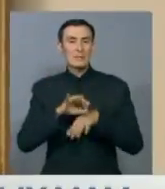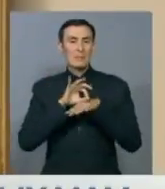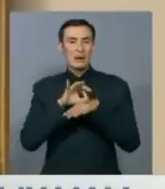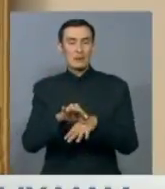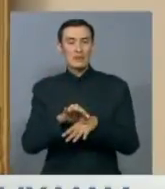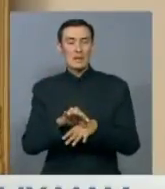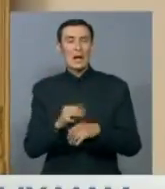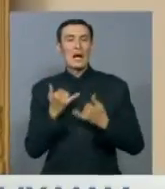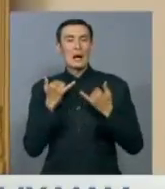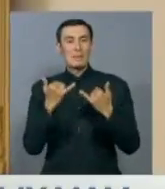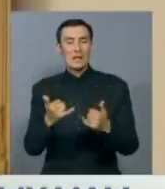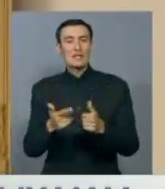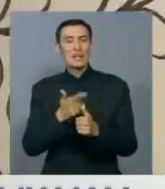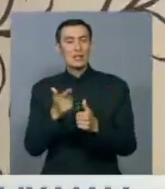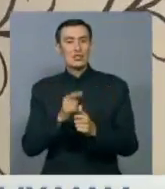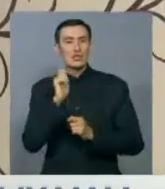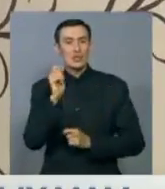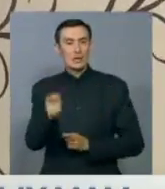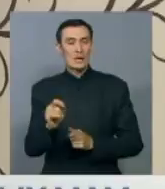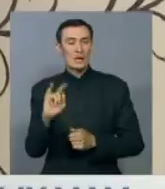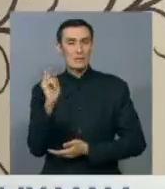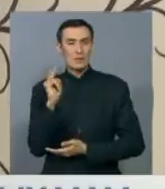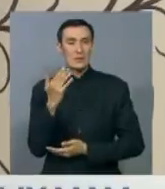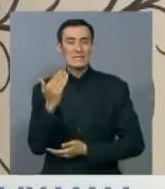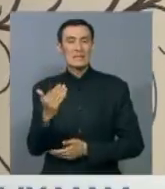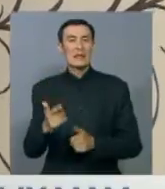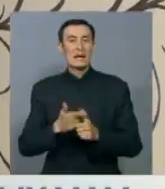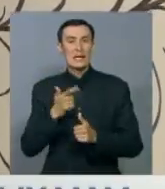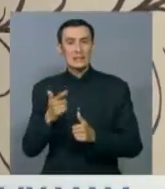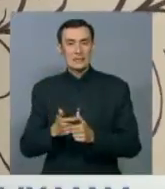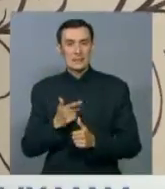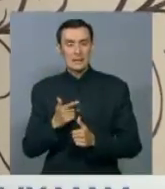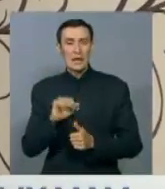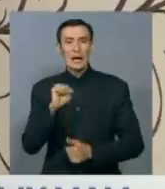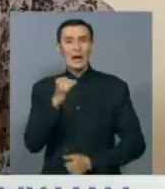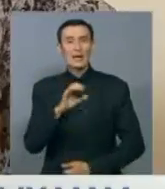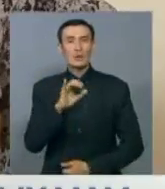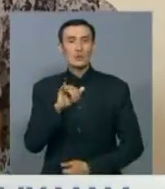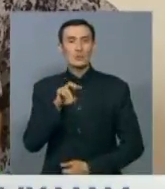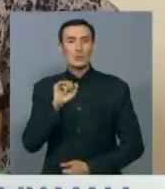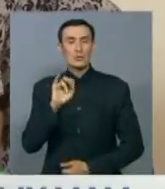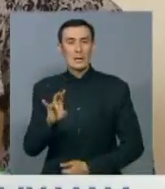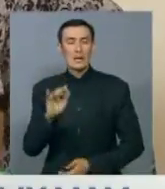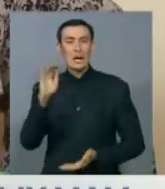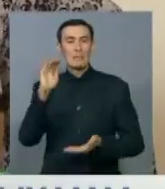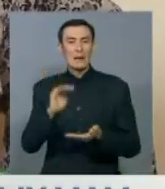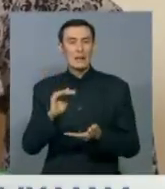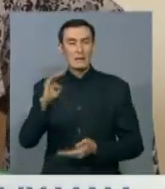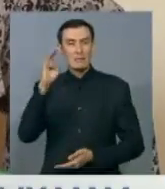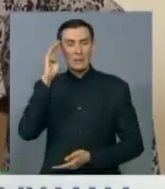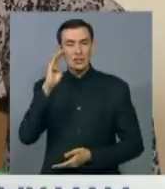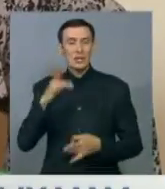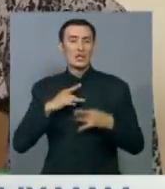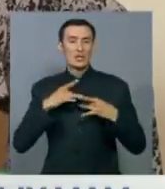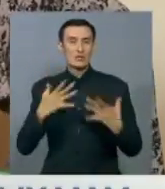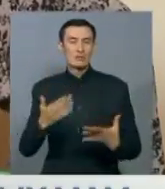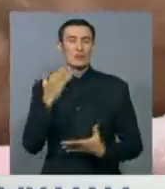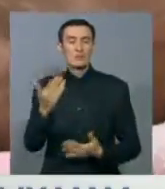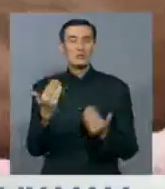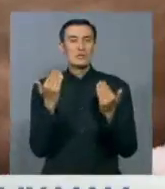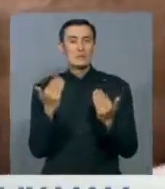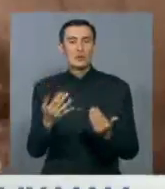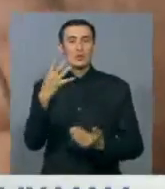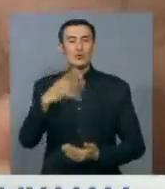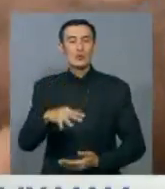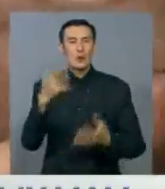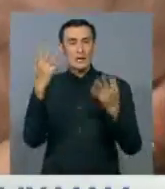проводят обряд наречения ребенка. Сенің атың Айсултан. А у маленького Ильяса особое торжество. Ему сегодня